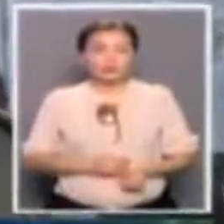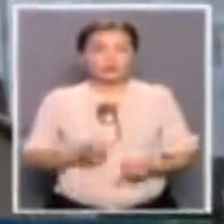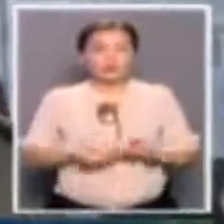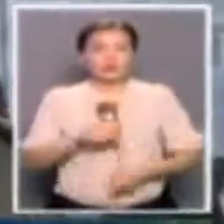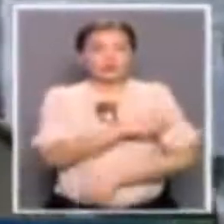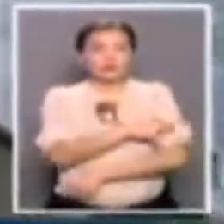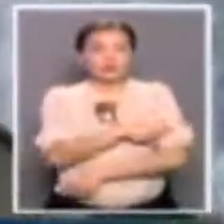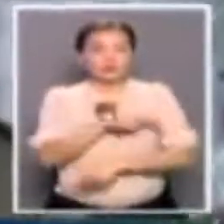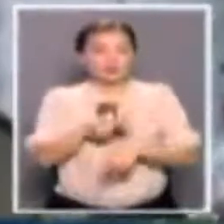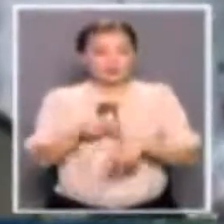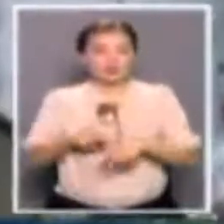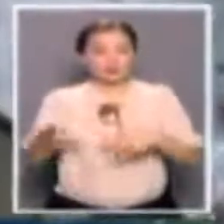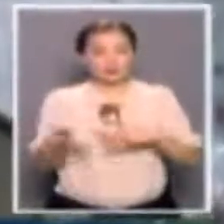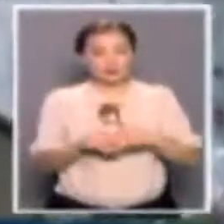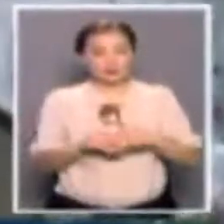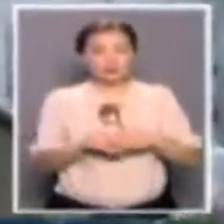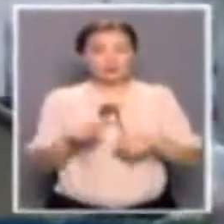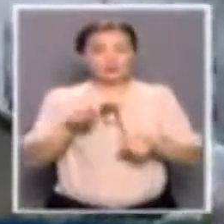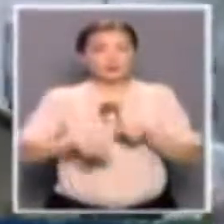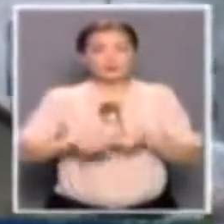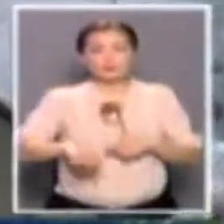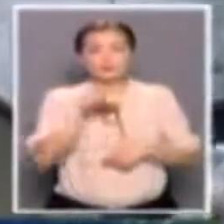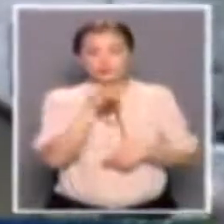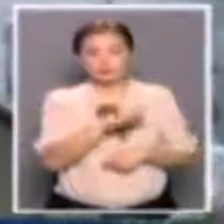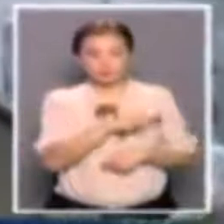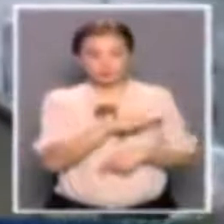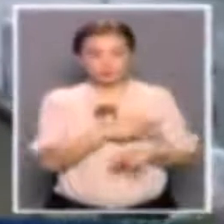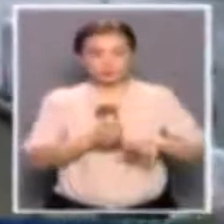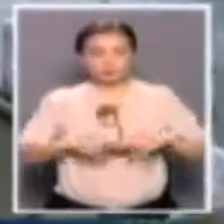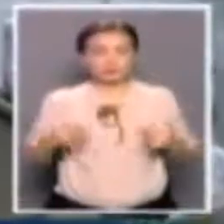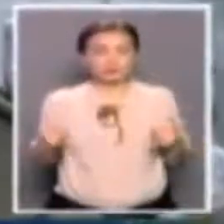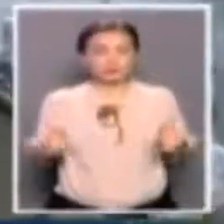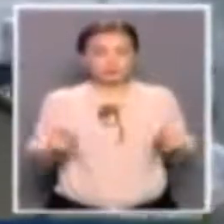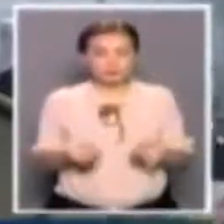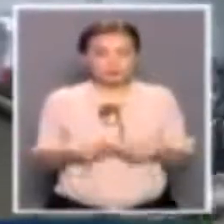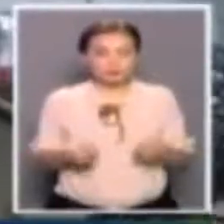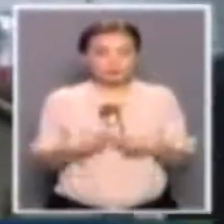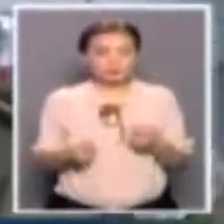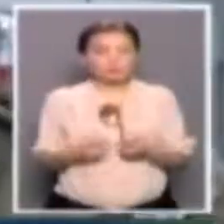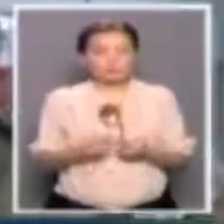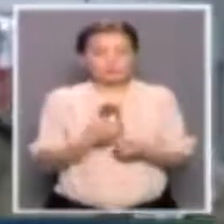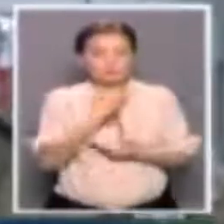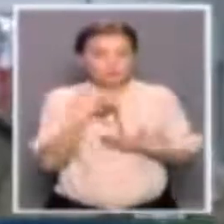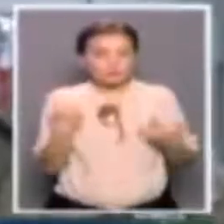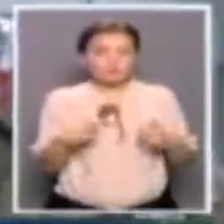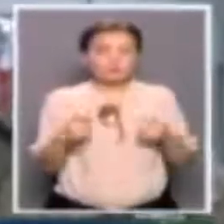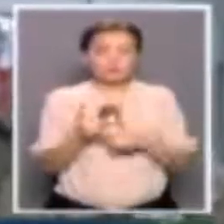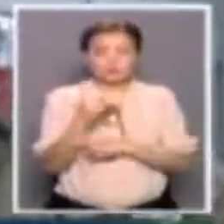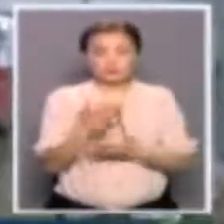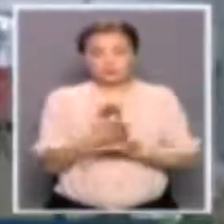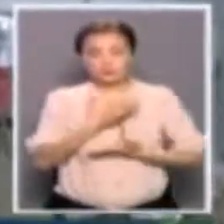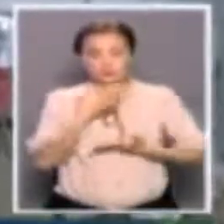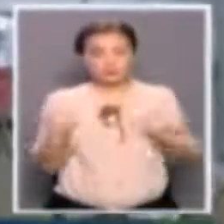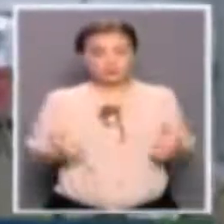Совместно с УЧС города Атырау полицейскими проведено рейдовое мероприятие. В настоящее время на рынках ведется незаконная продажа